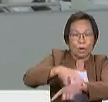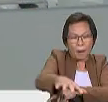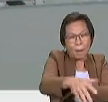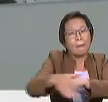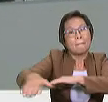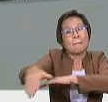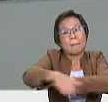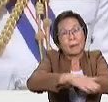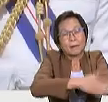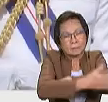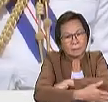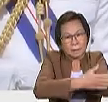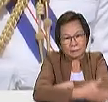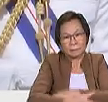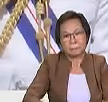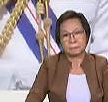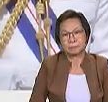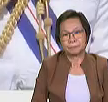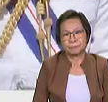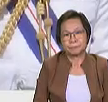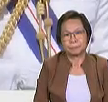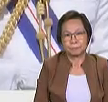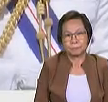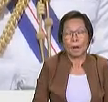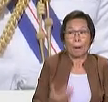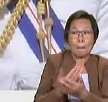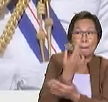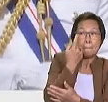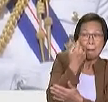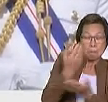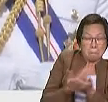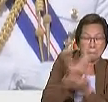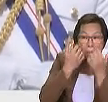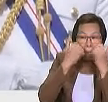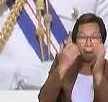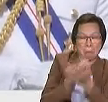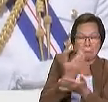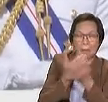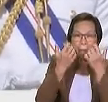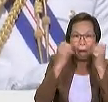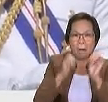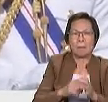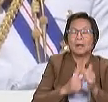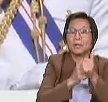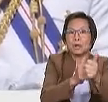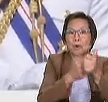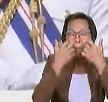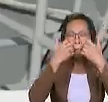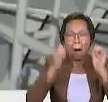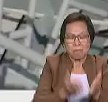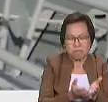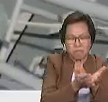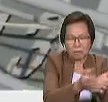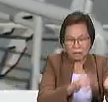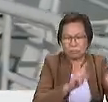negara kepulauan deh kepala Kyuhyun elemen Iya terbarukan jadi mengikut the komponen kapal tersebut kita